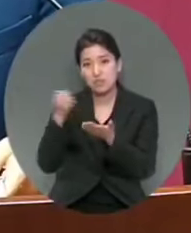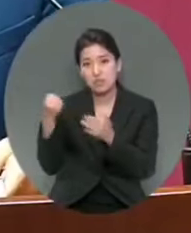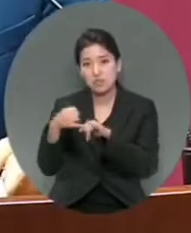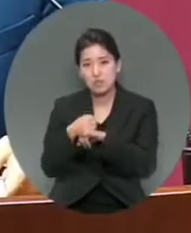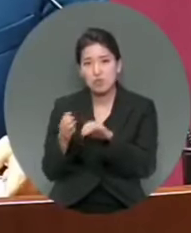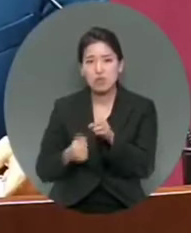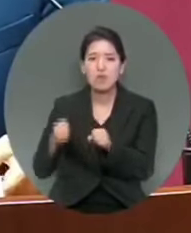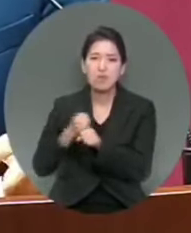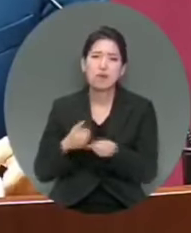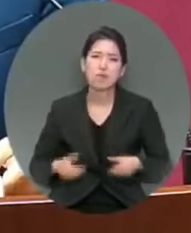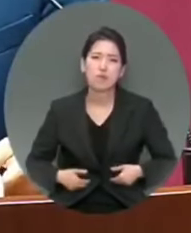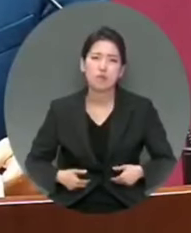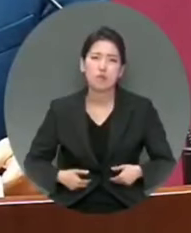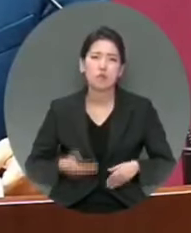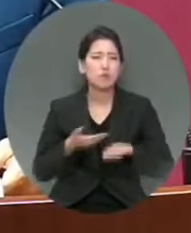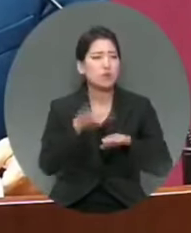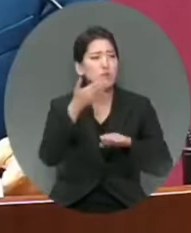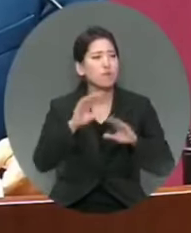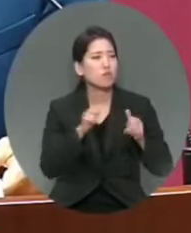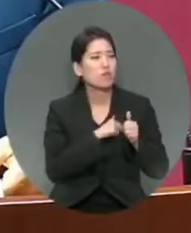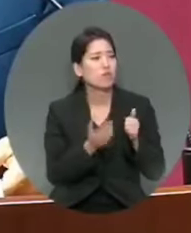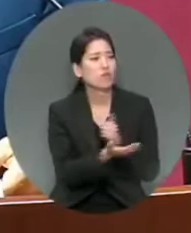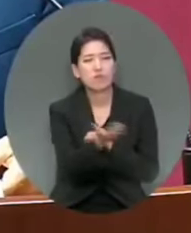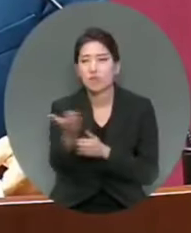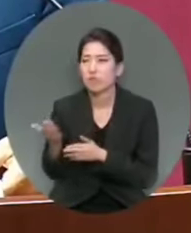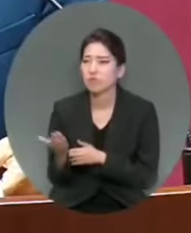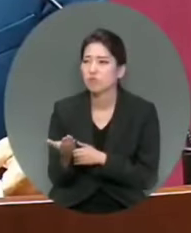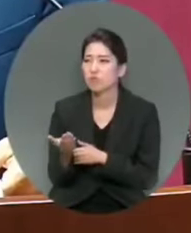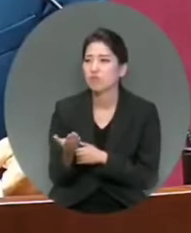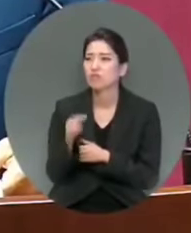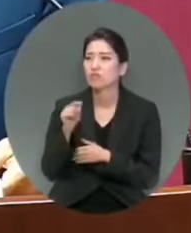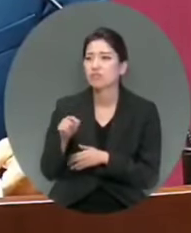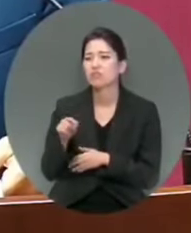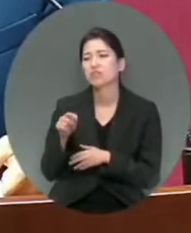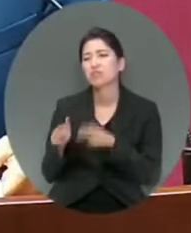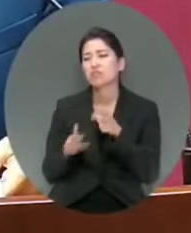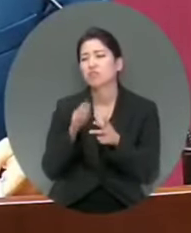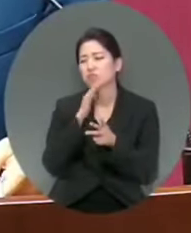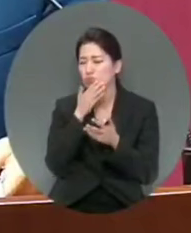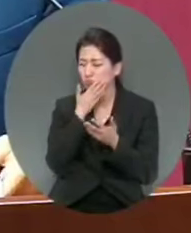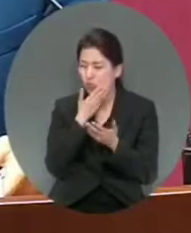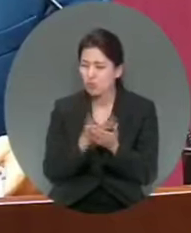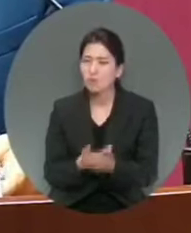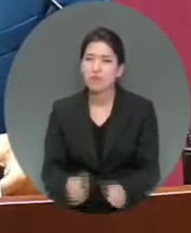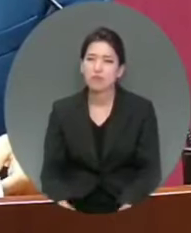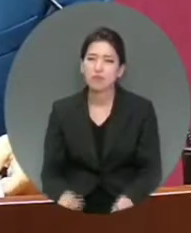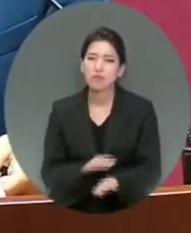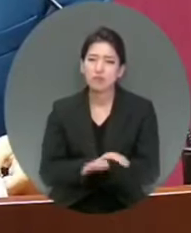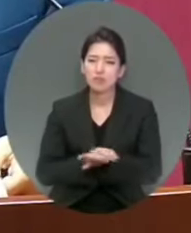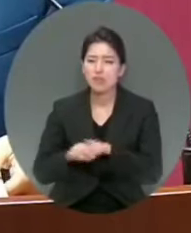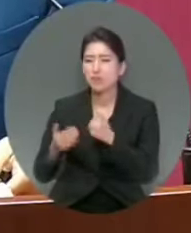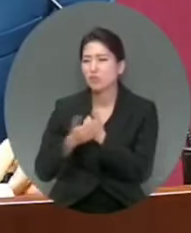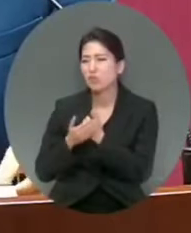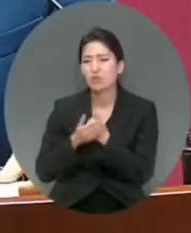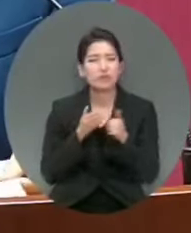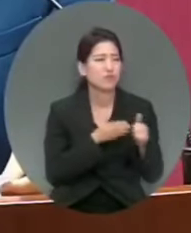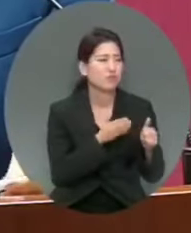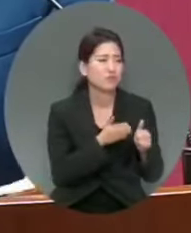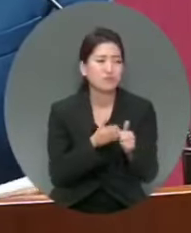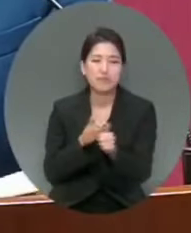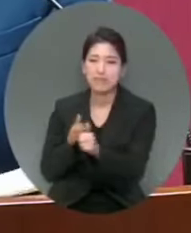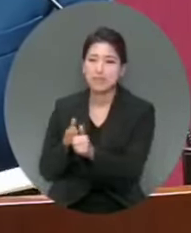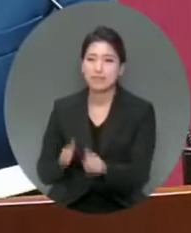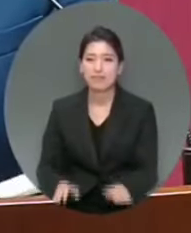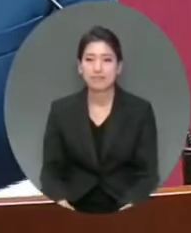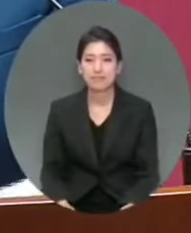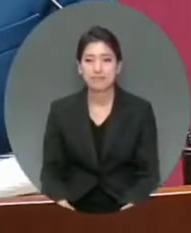예결위 선배 동료 의원님들께도 이 사안을 좀 중차대하게 생각하셔서 면밀하게 살펴주시기를 좀 요청을 드리는